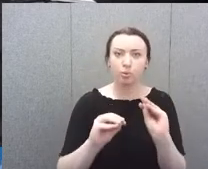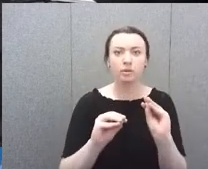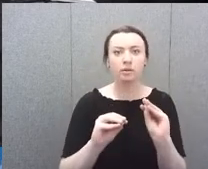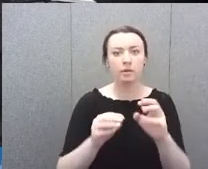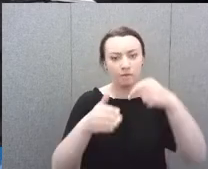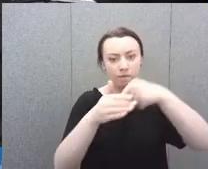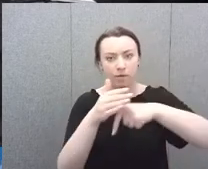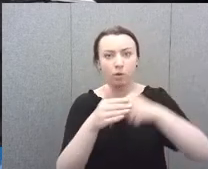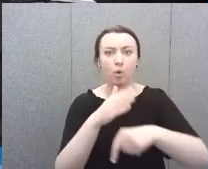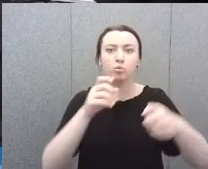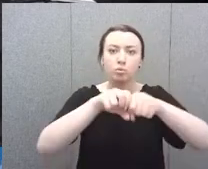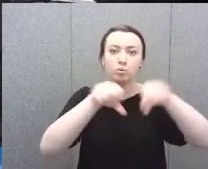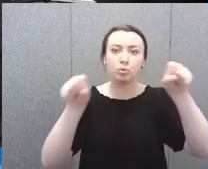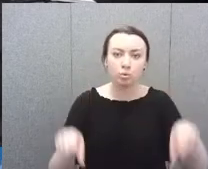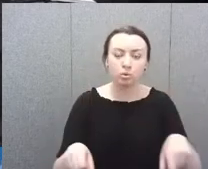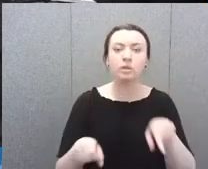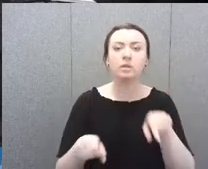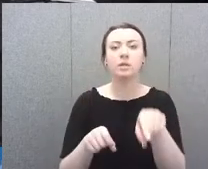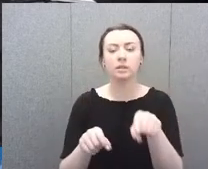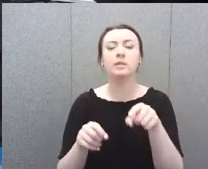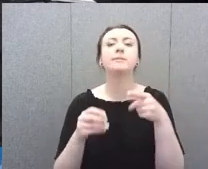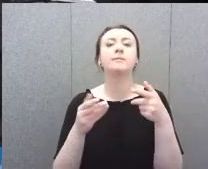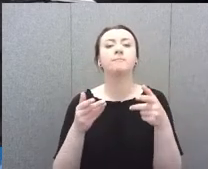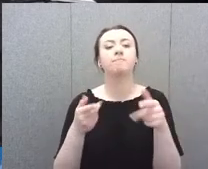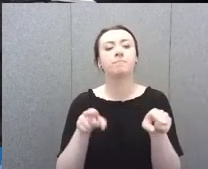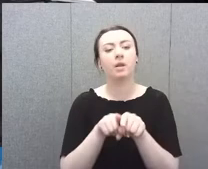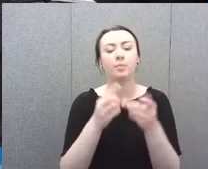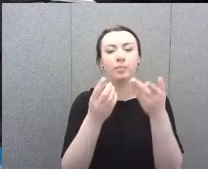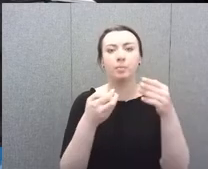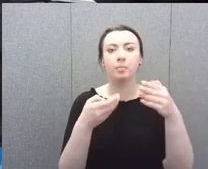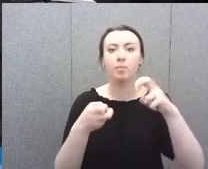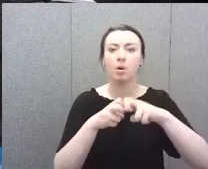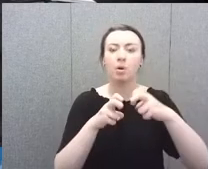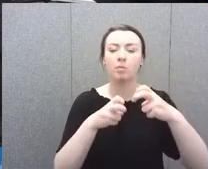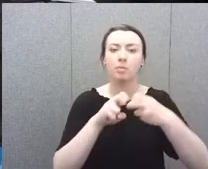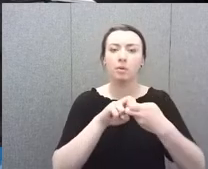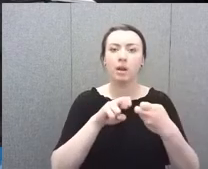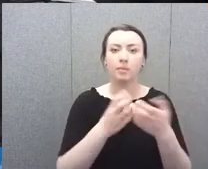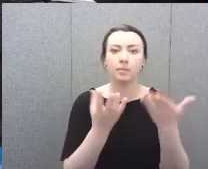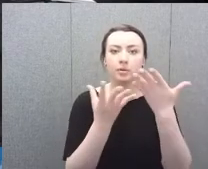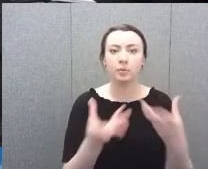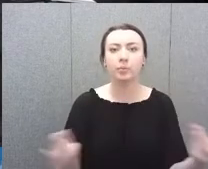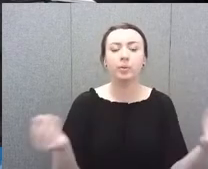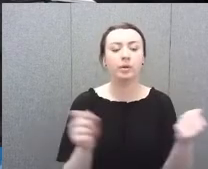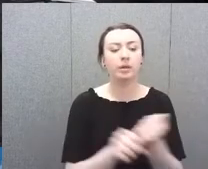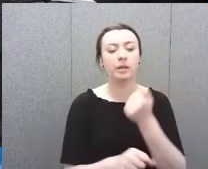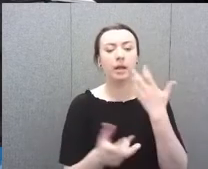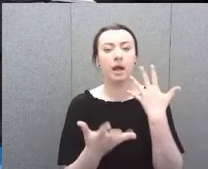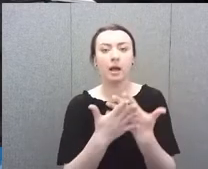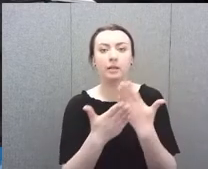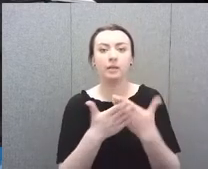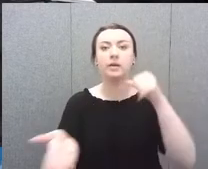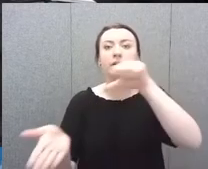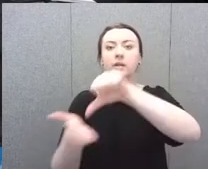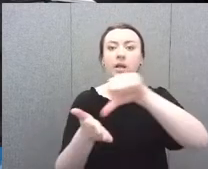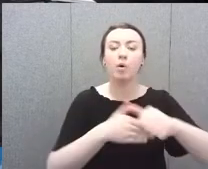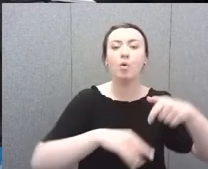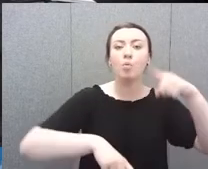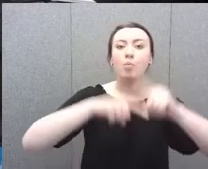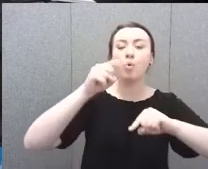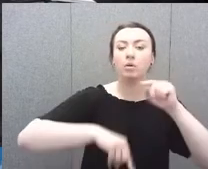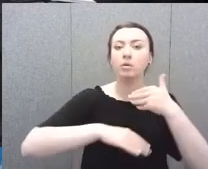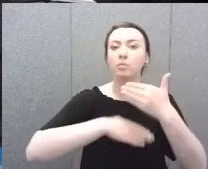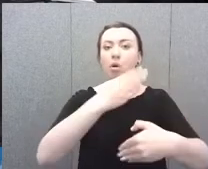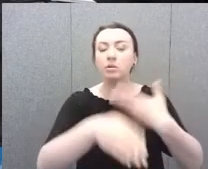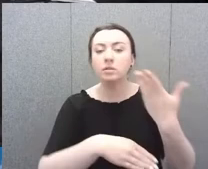преград. Женщины должны вовлекаться в политические процессы. Политические партии должны способствовать